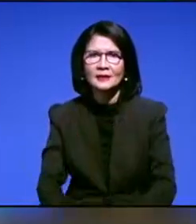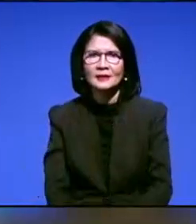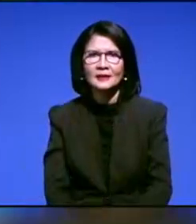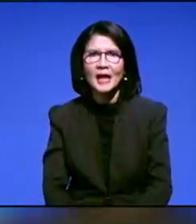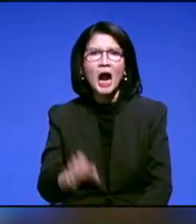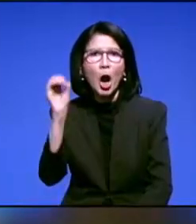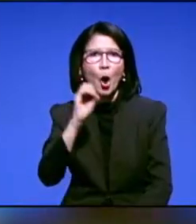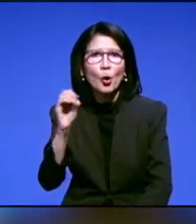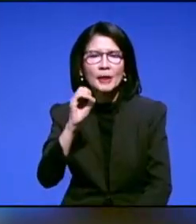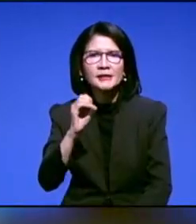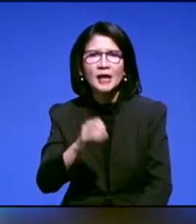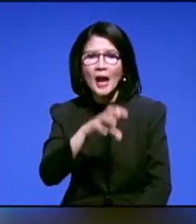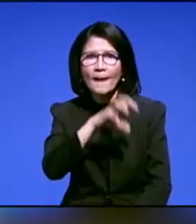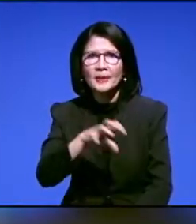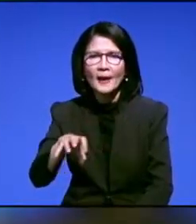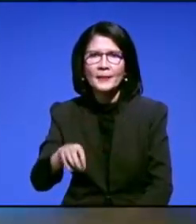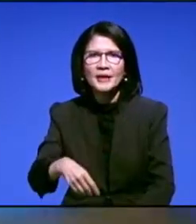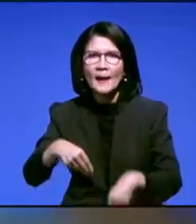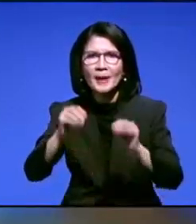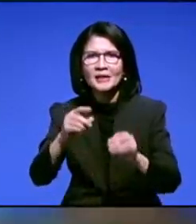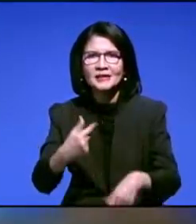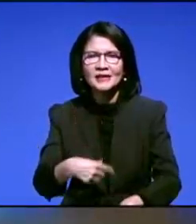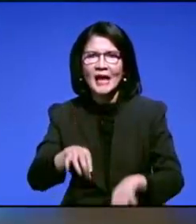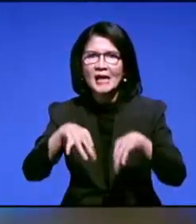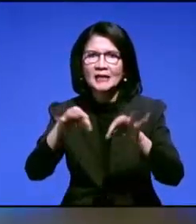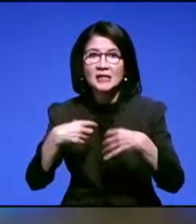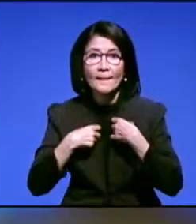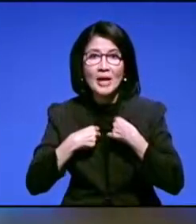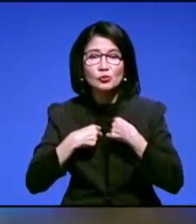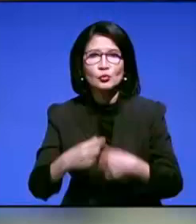dan oranye adalah benda organik seperti kertas dan pakaian.